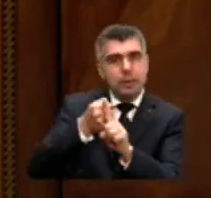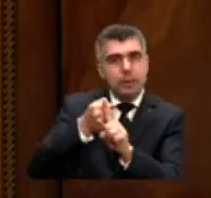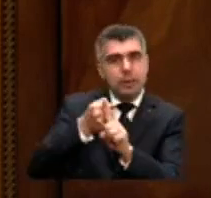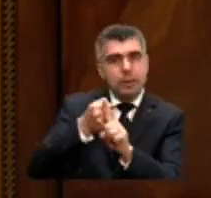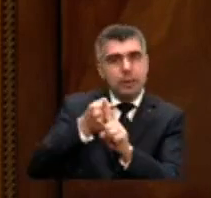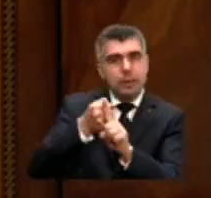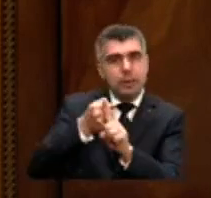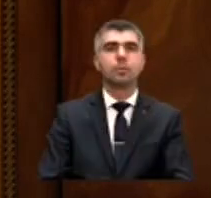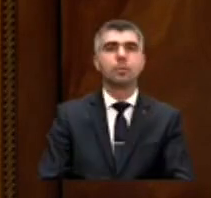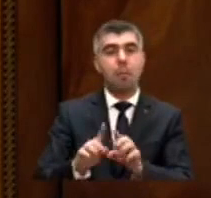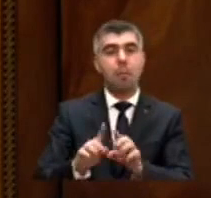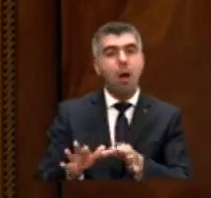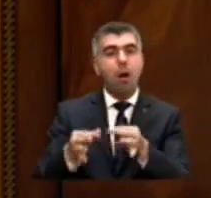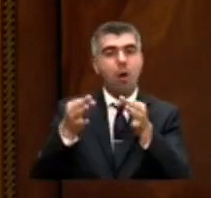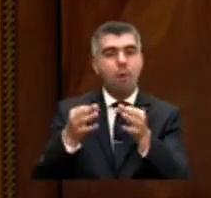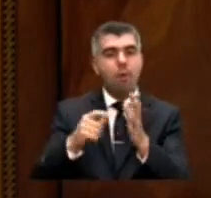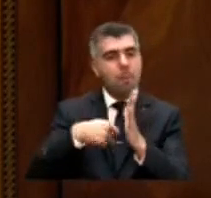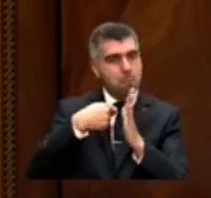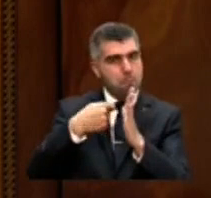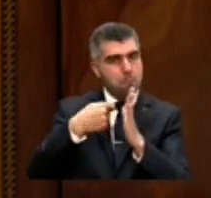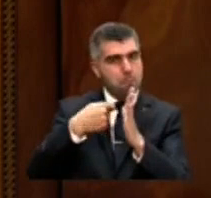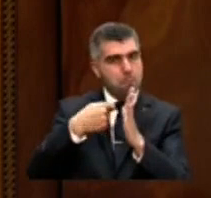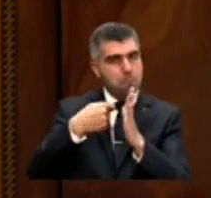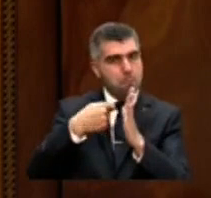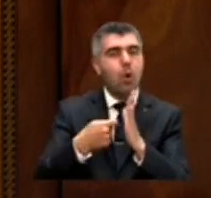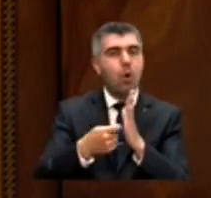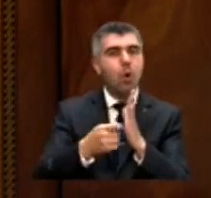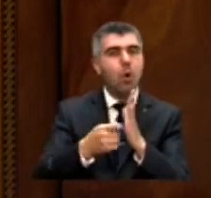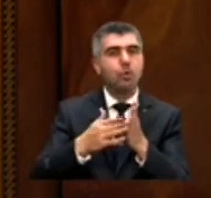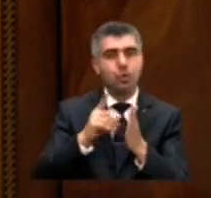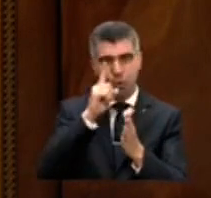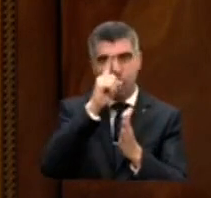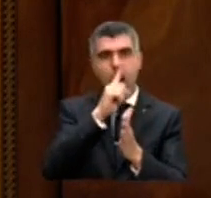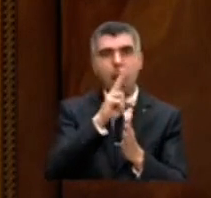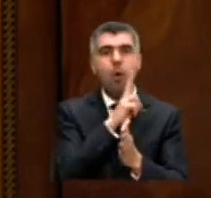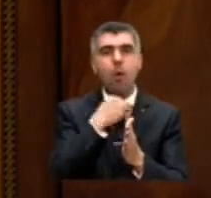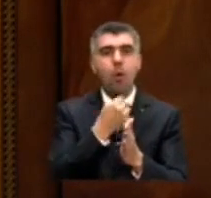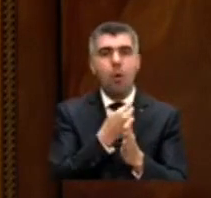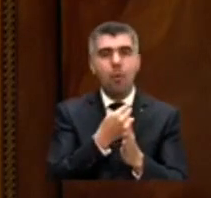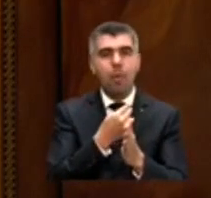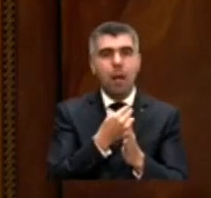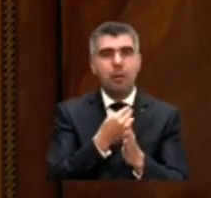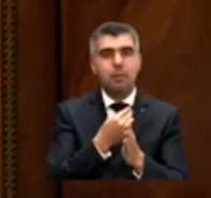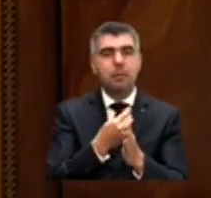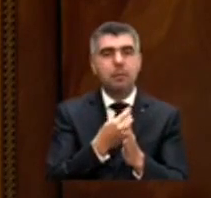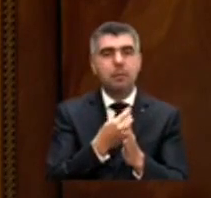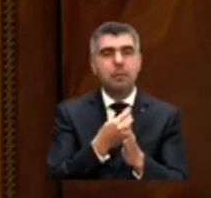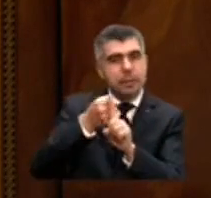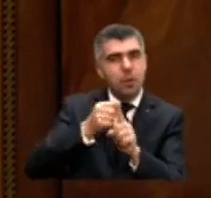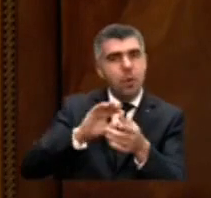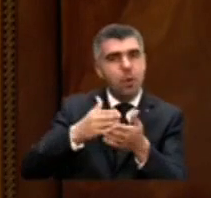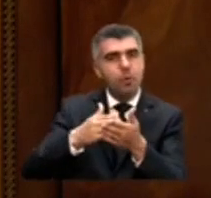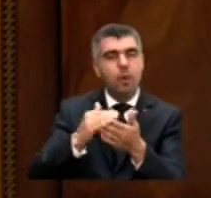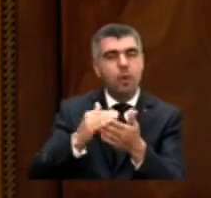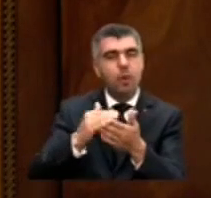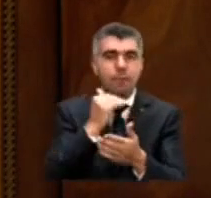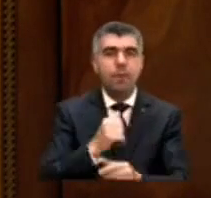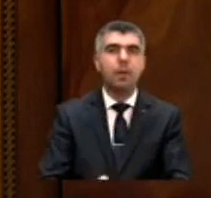وإن أبرز المشاريع التي ستنصب الحكومة على تنفيذها في هذا